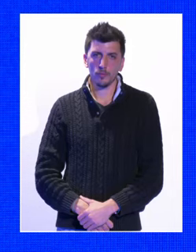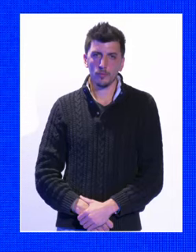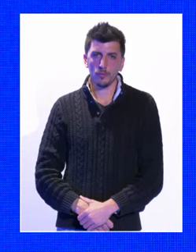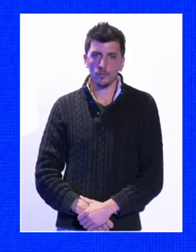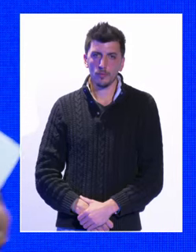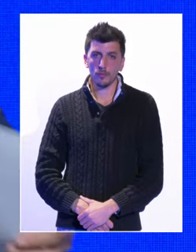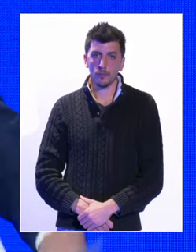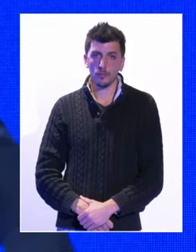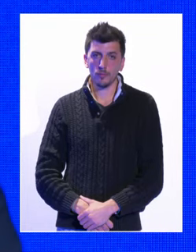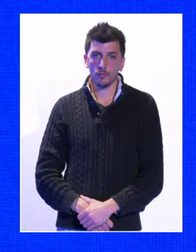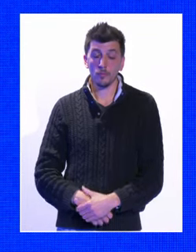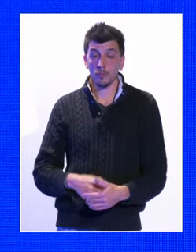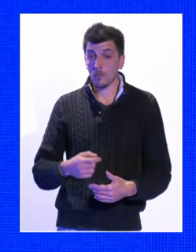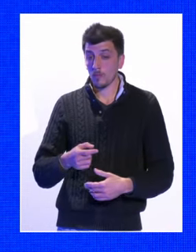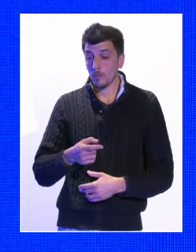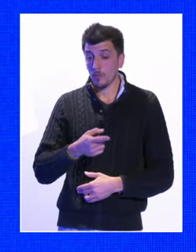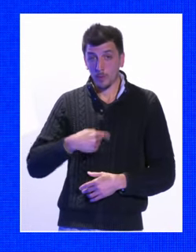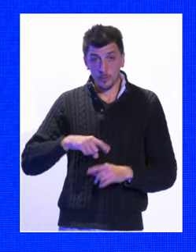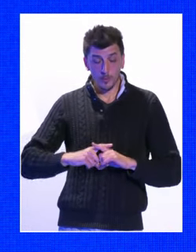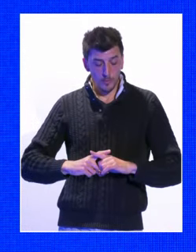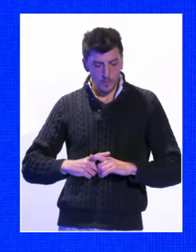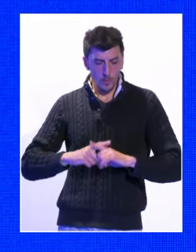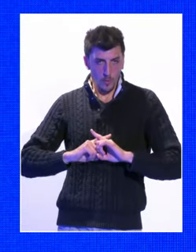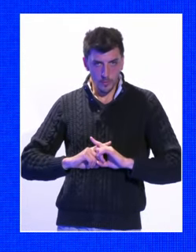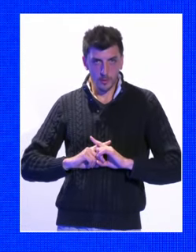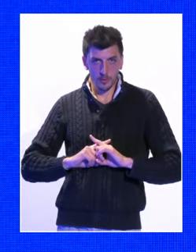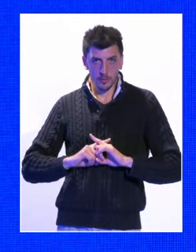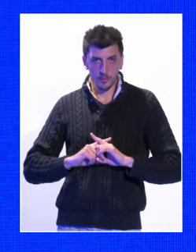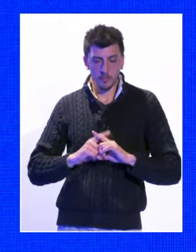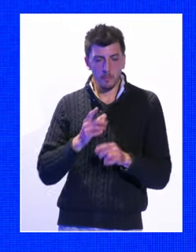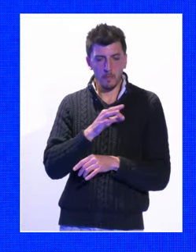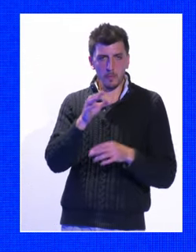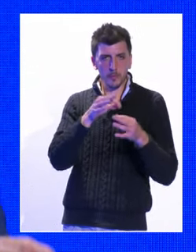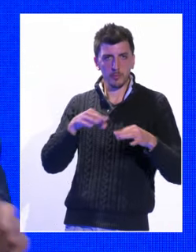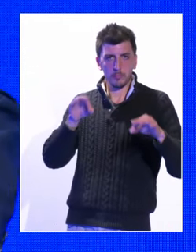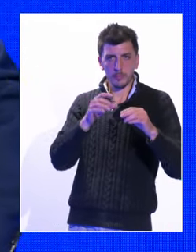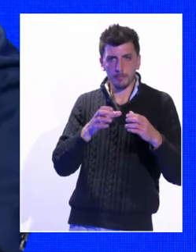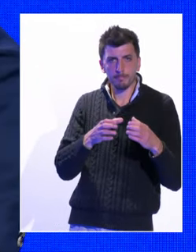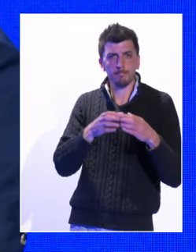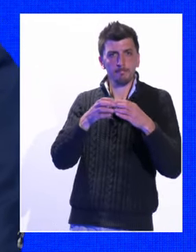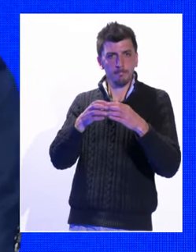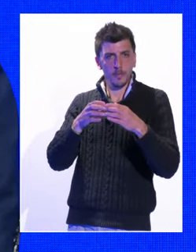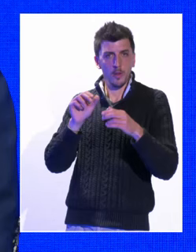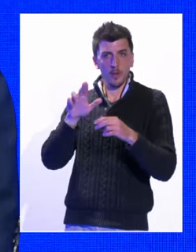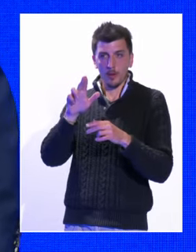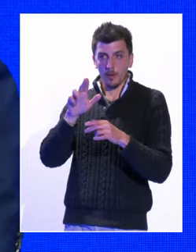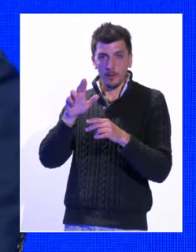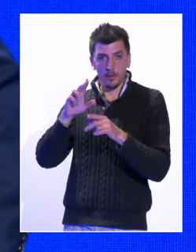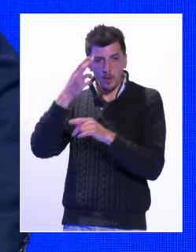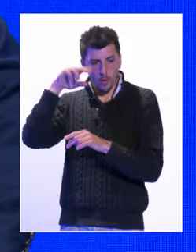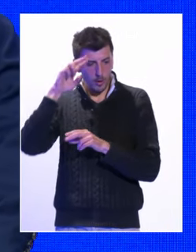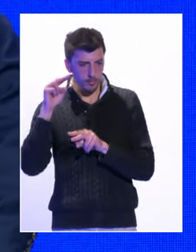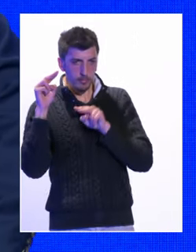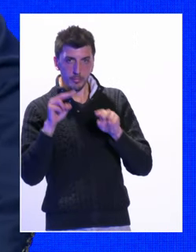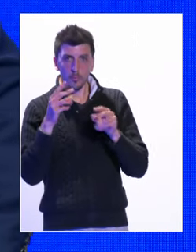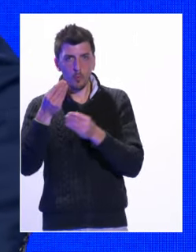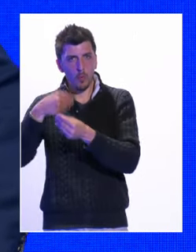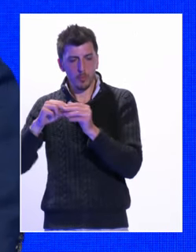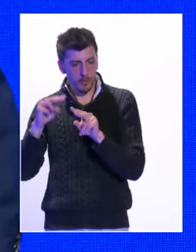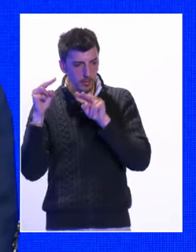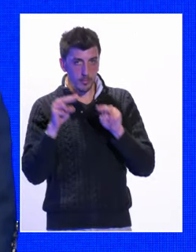Notre conviction, c'est que la France ne comptera en Europe et dans le monde que si elle sait résoudre ses problèmes